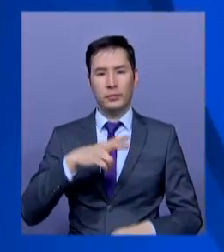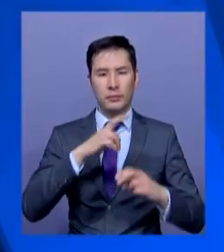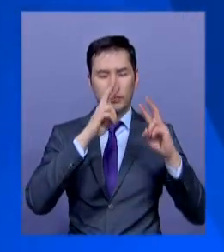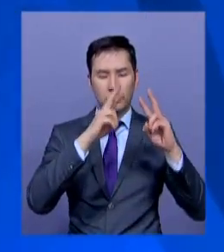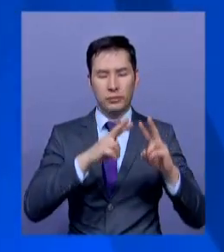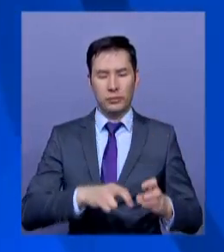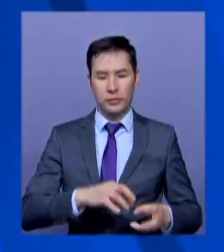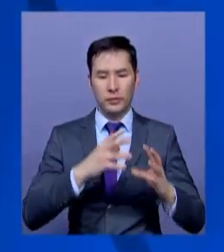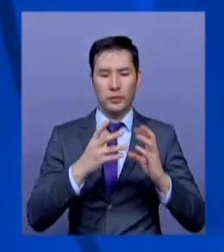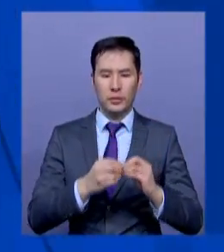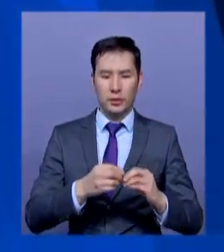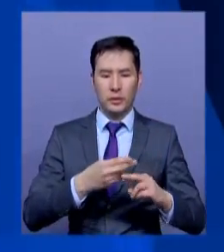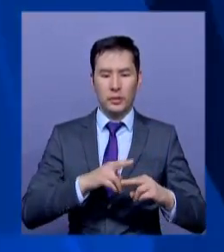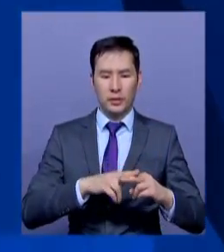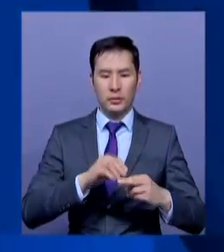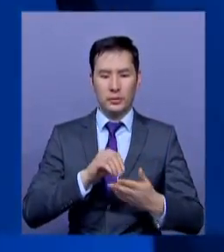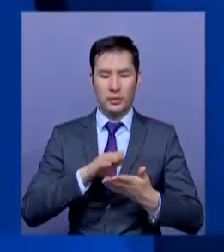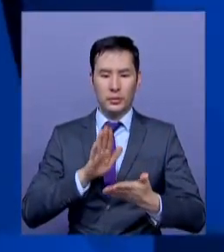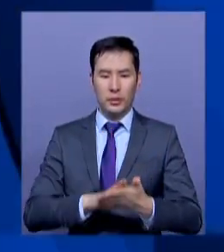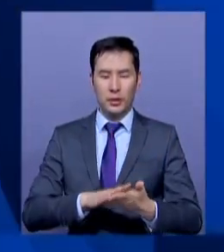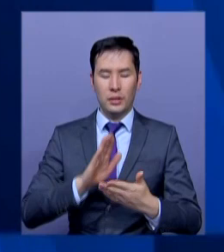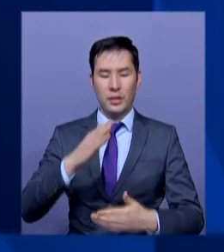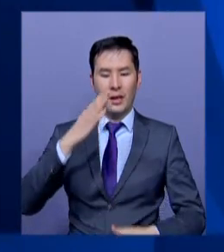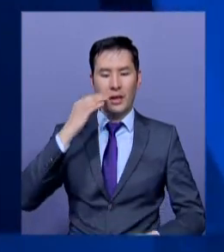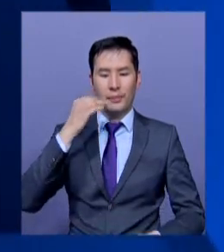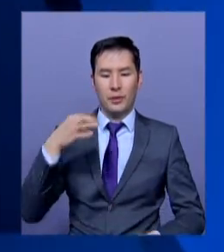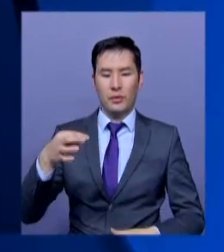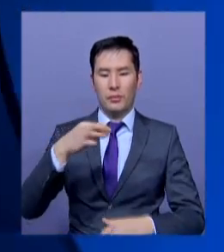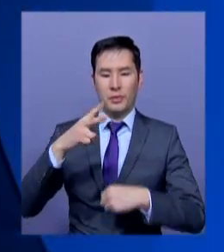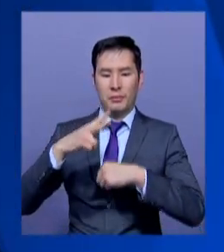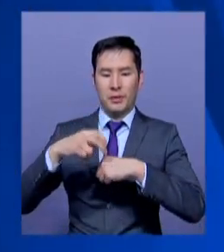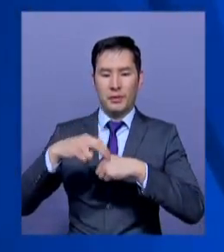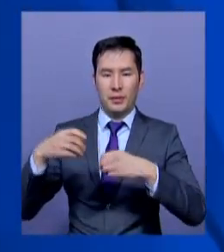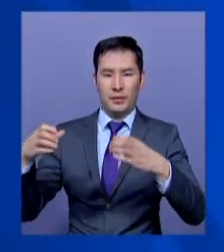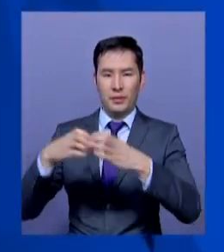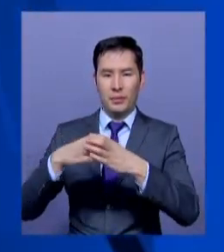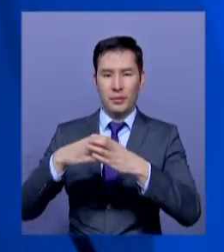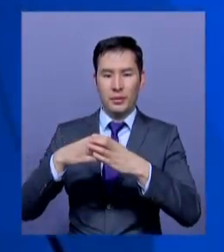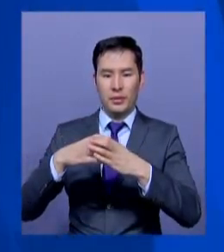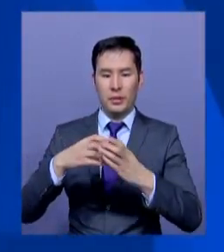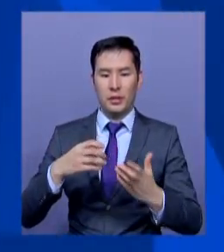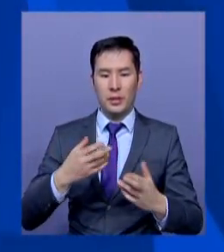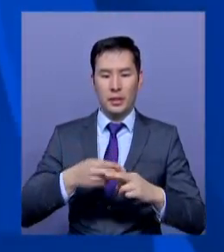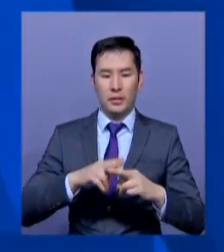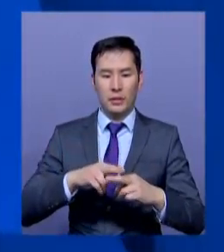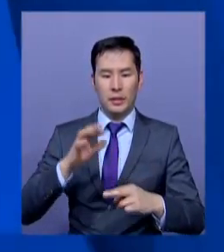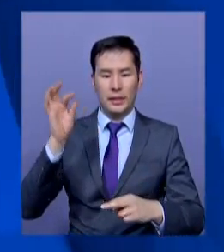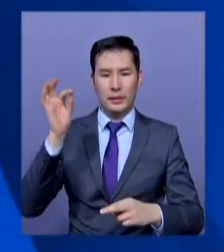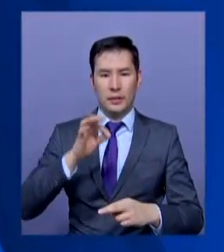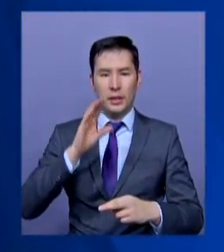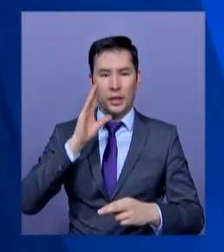қара құйрық екені анықталып, тәркіленіп алынған. Ал Алматы облысы полиция департаментінің хабарлауынша, бірден тұрғынға қатысты